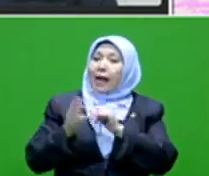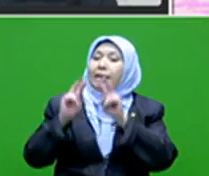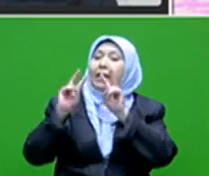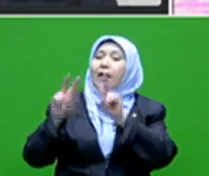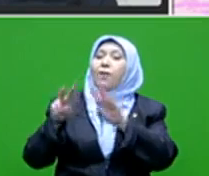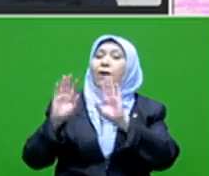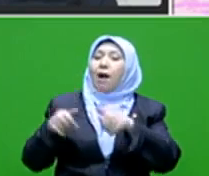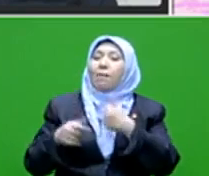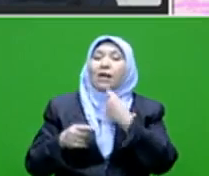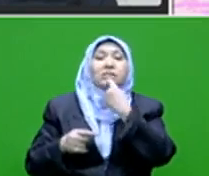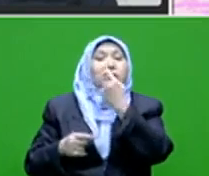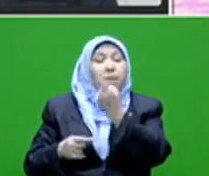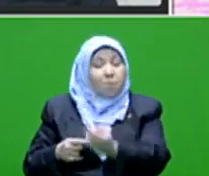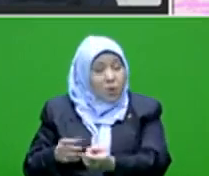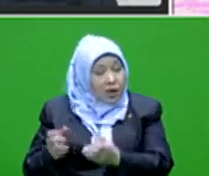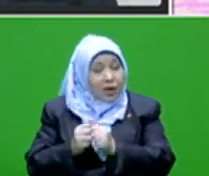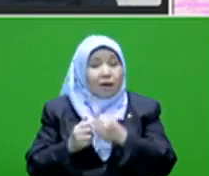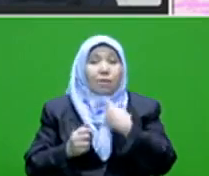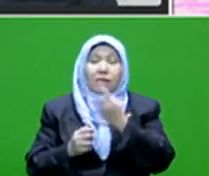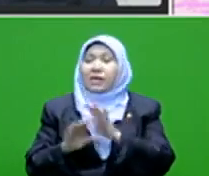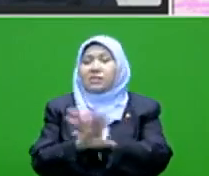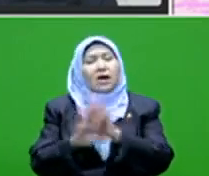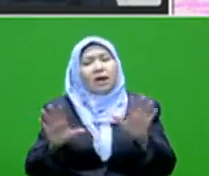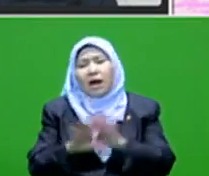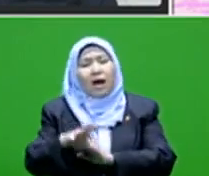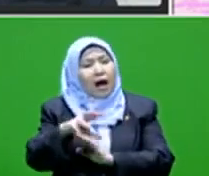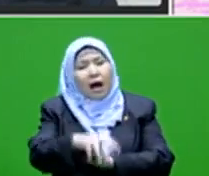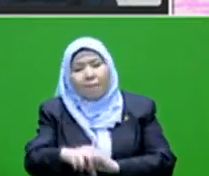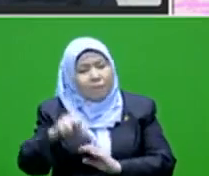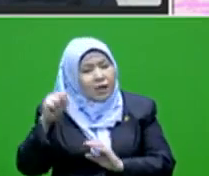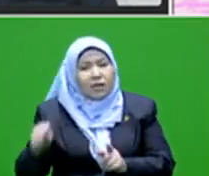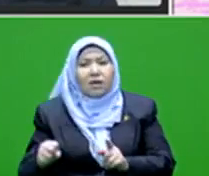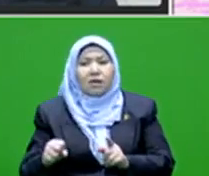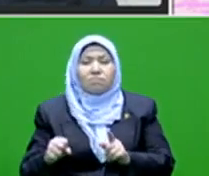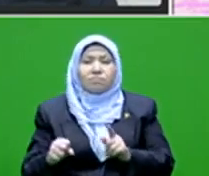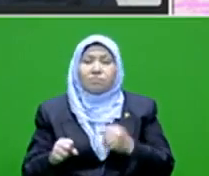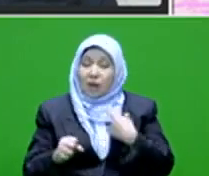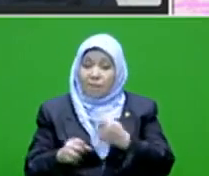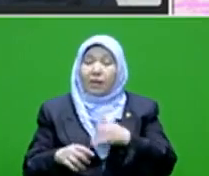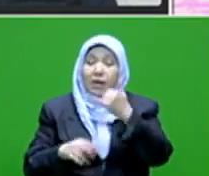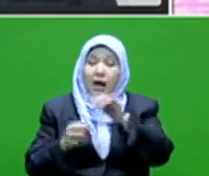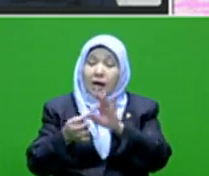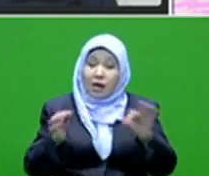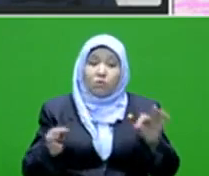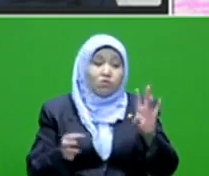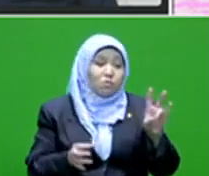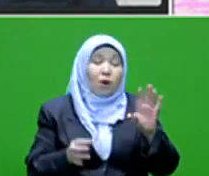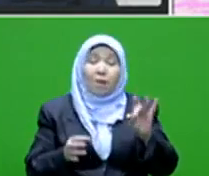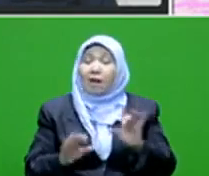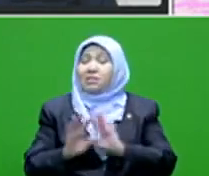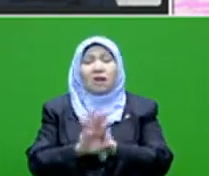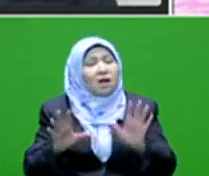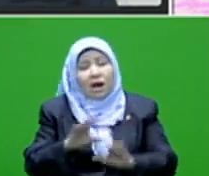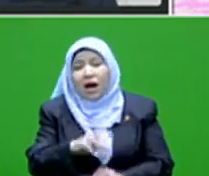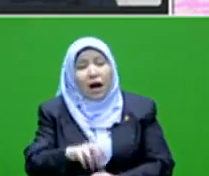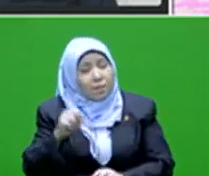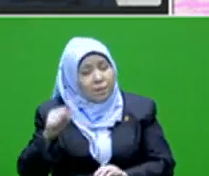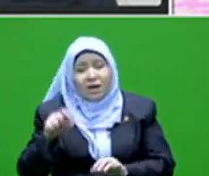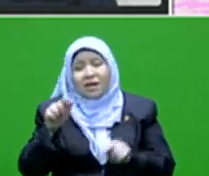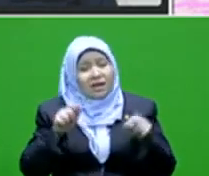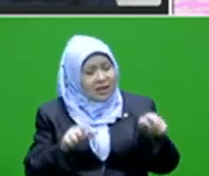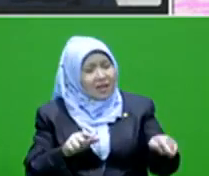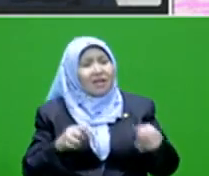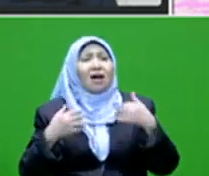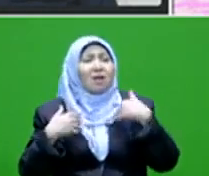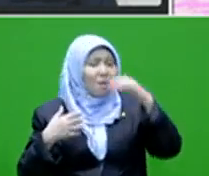mereka sebut dengan mengatakan, janganlah ambil dia ni. Ayat kita pergi ayat 79. Ayat 78 tu dia kata, janganlah ambil dia ni. Dia